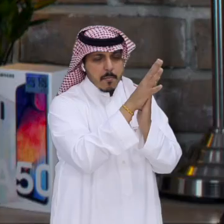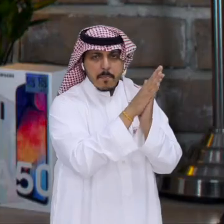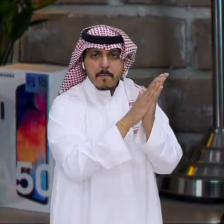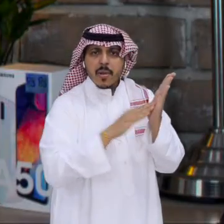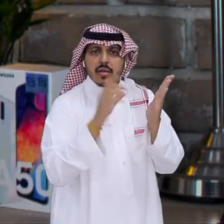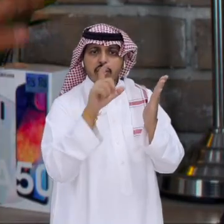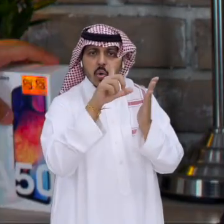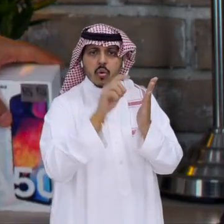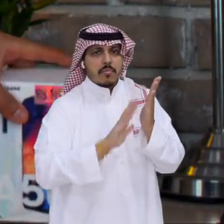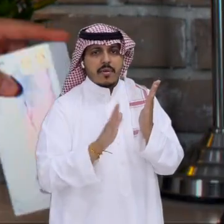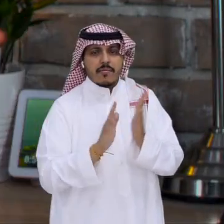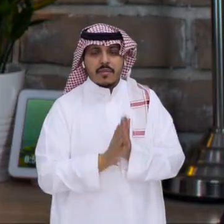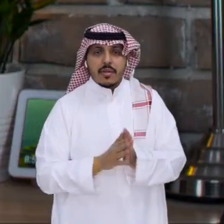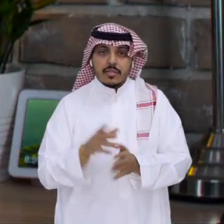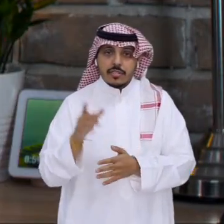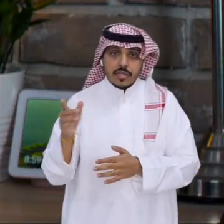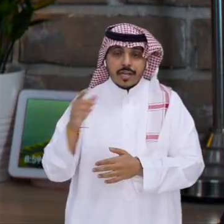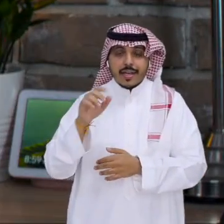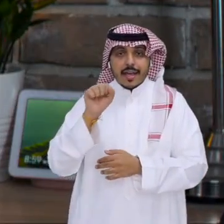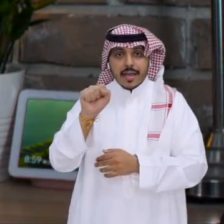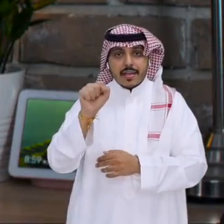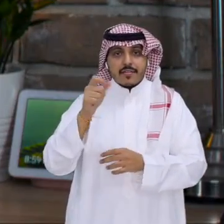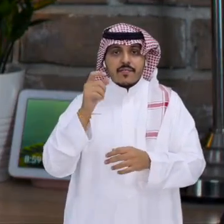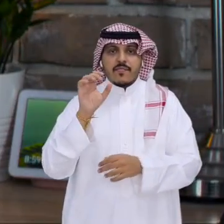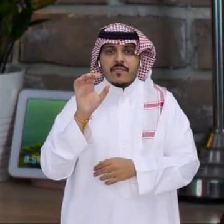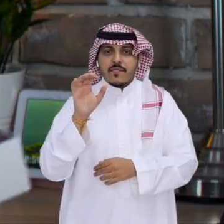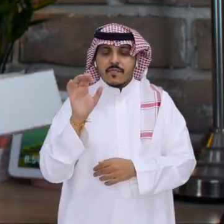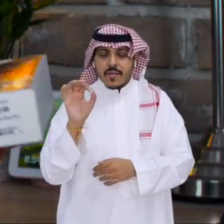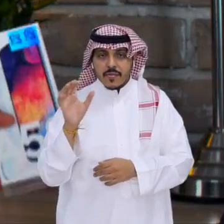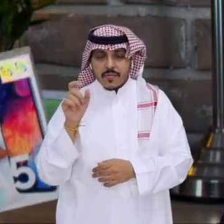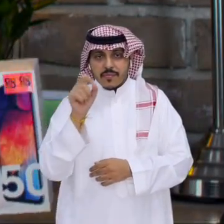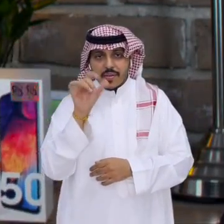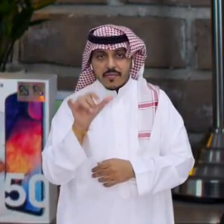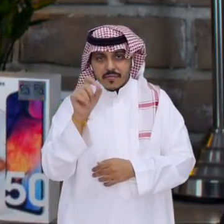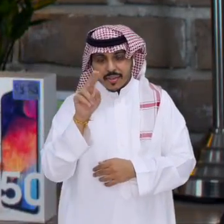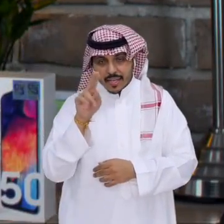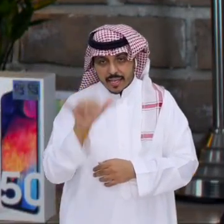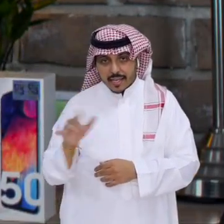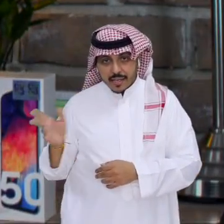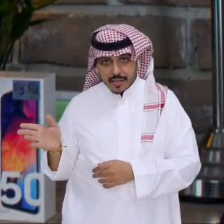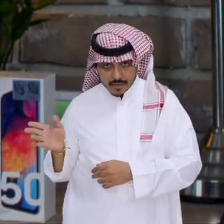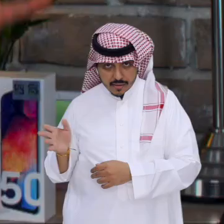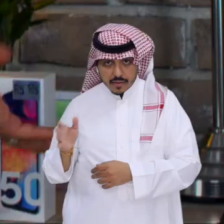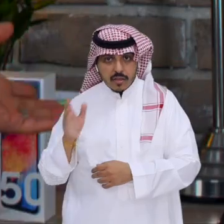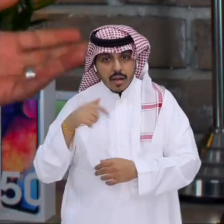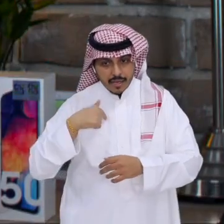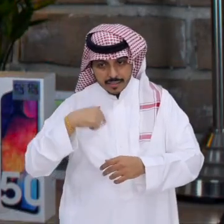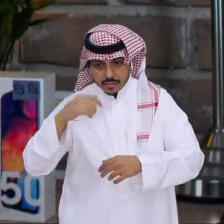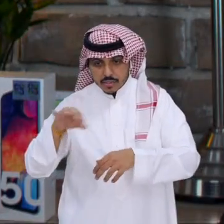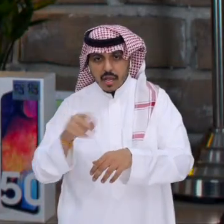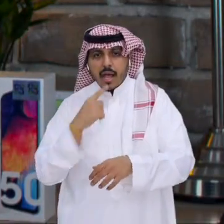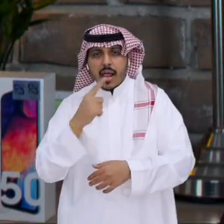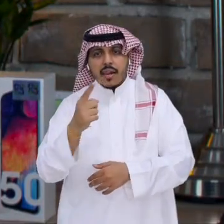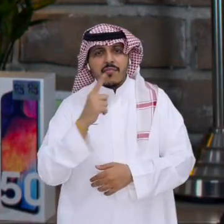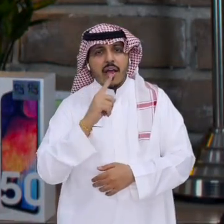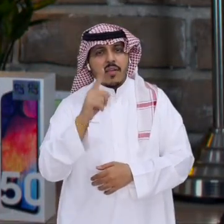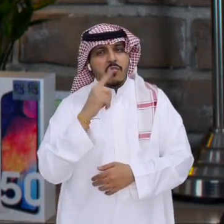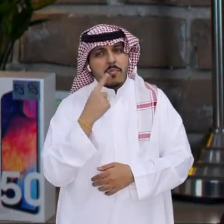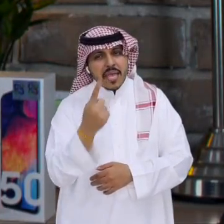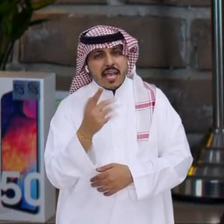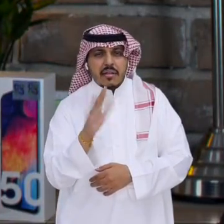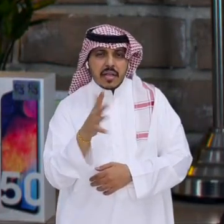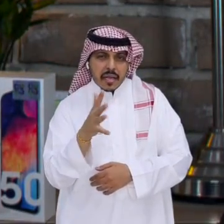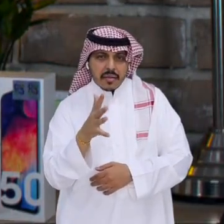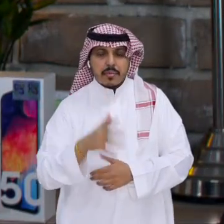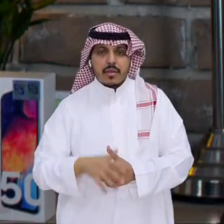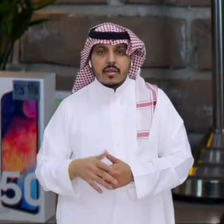كامله. لو شفنا الA50 تم اتاحته الحين في المملكه العربيه السعوديه، شغال على محتوى عليه جوال يعتبر ب 1000-1100 ريال.